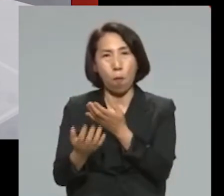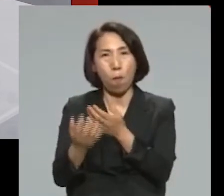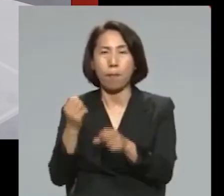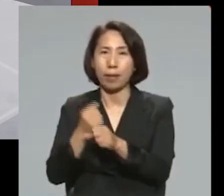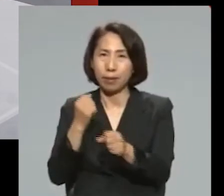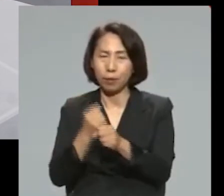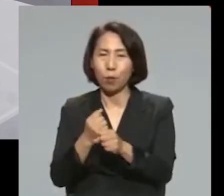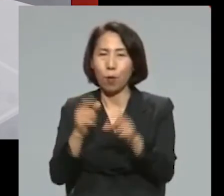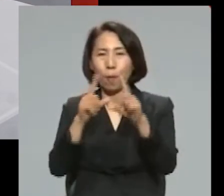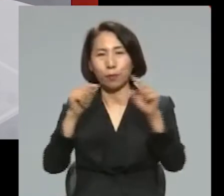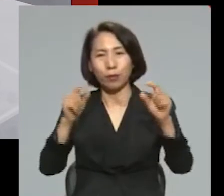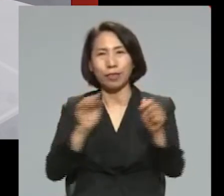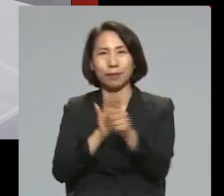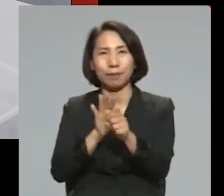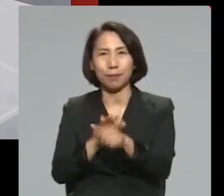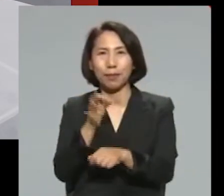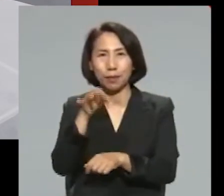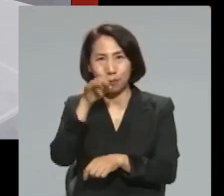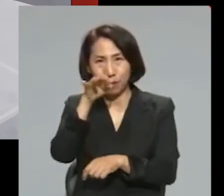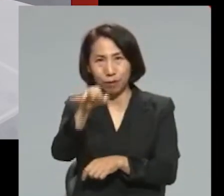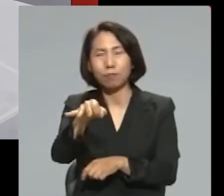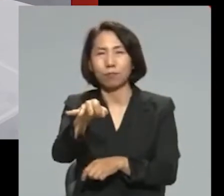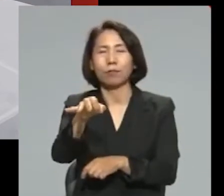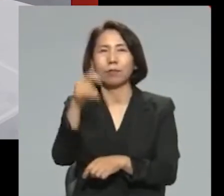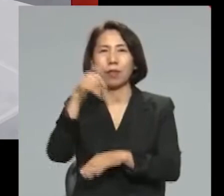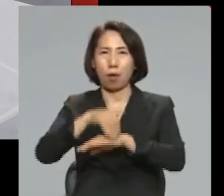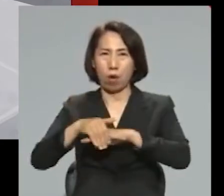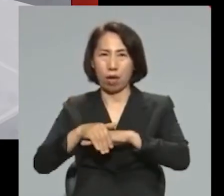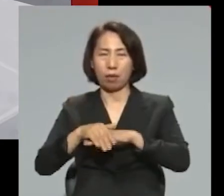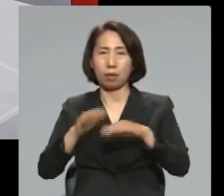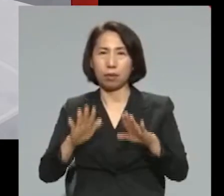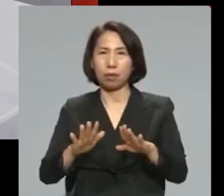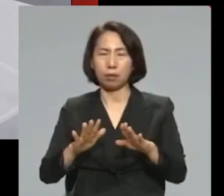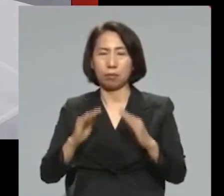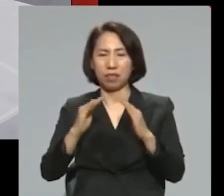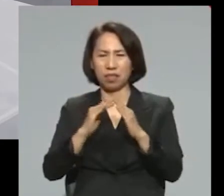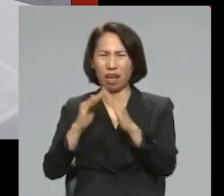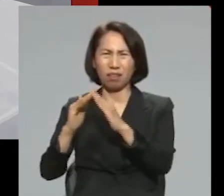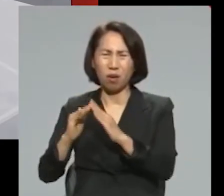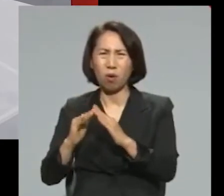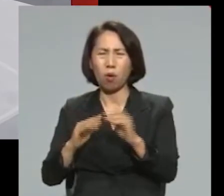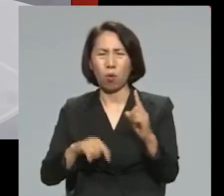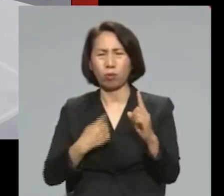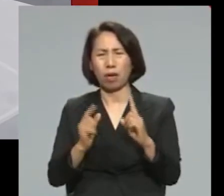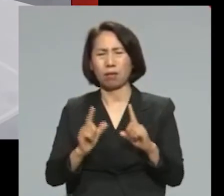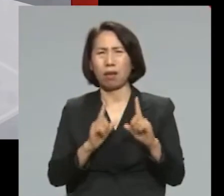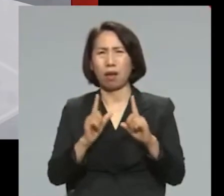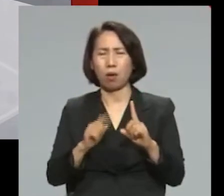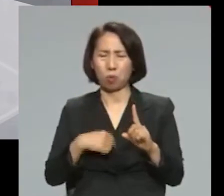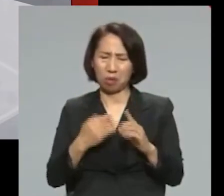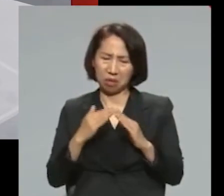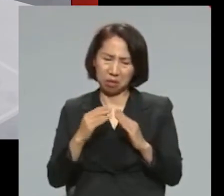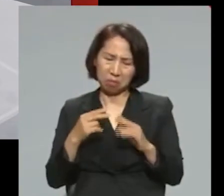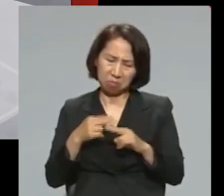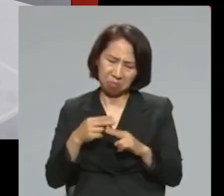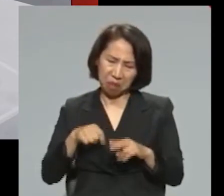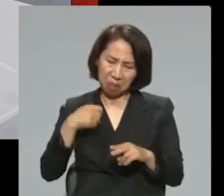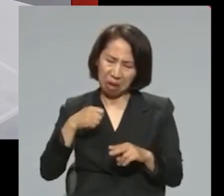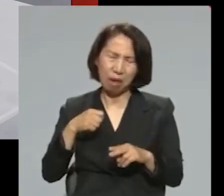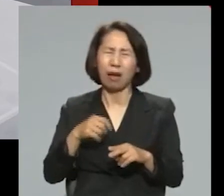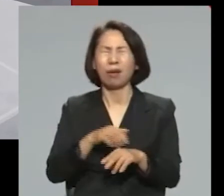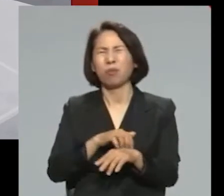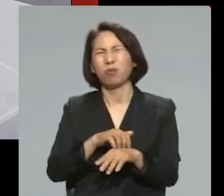사업을 추진하겠습니다. 현재 한 분만 계시는 노인의 숫자가 늘기 때문에 혼자서 집에서 밥을 해먹고 하는 상황은 상당히